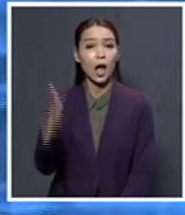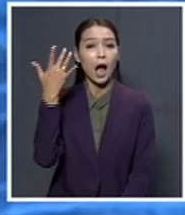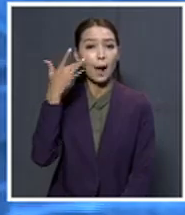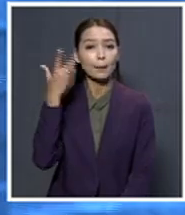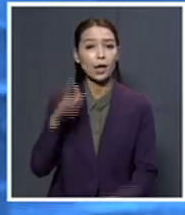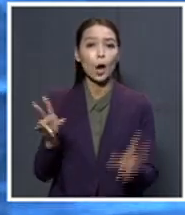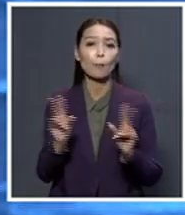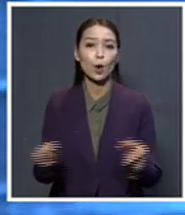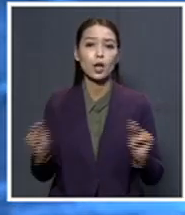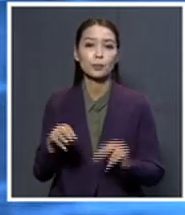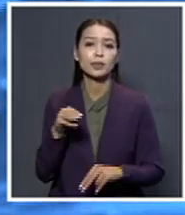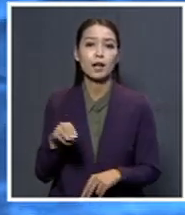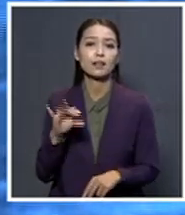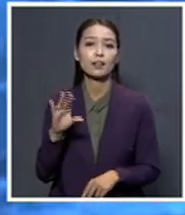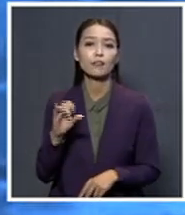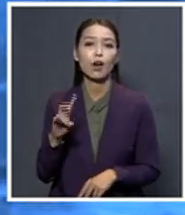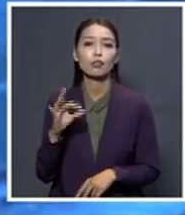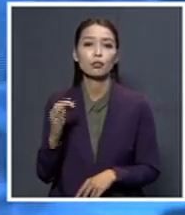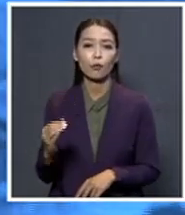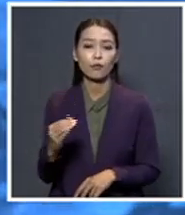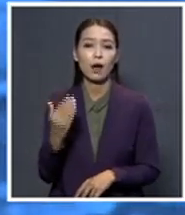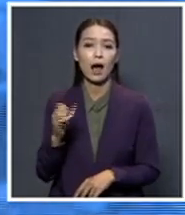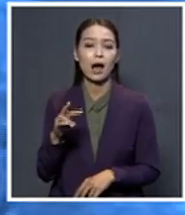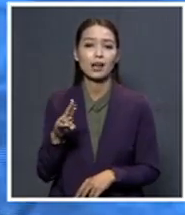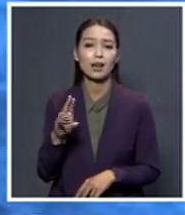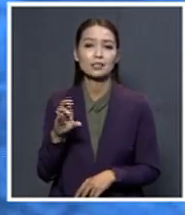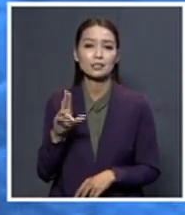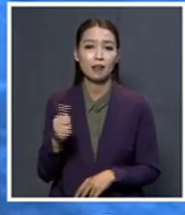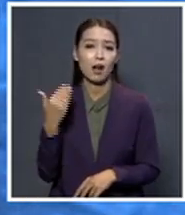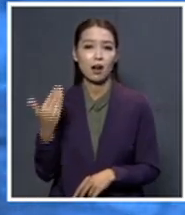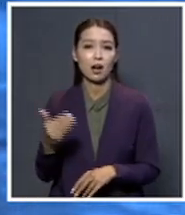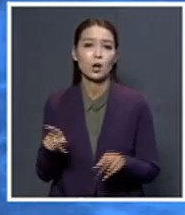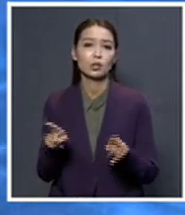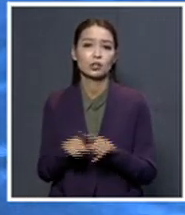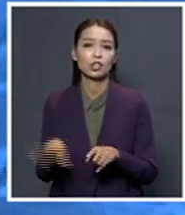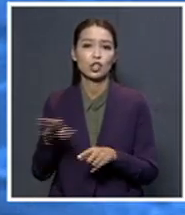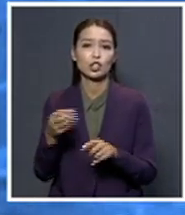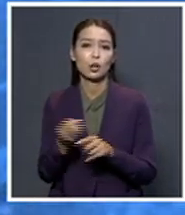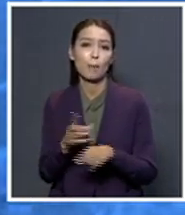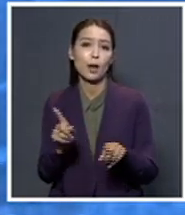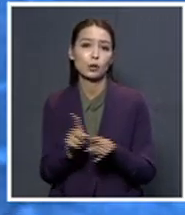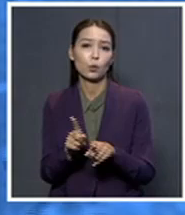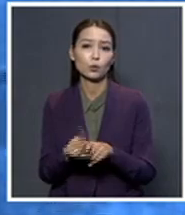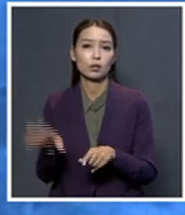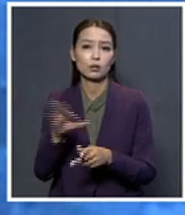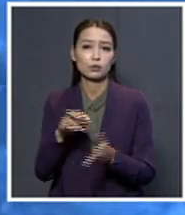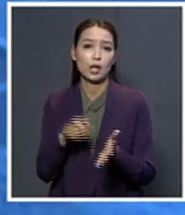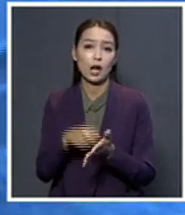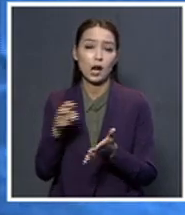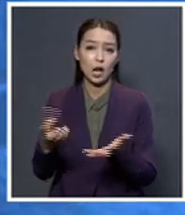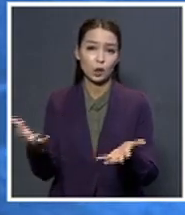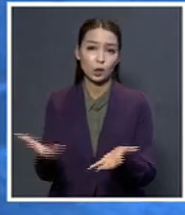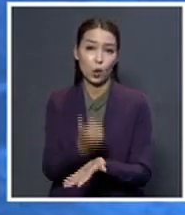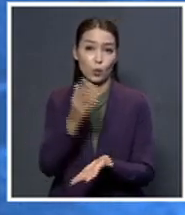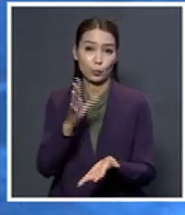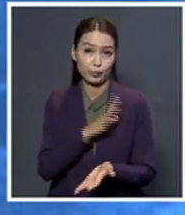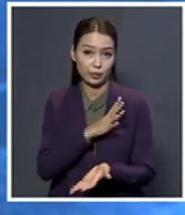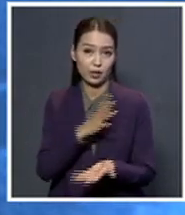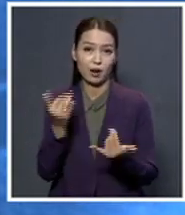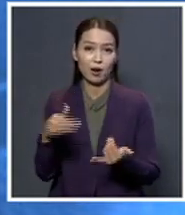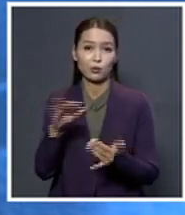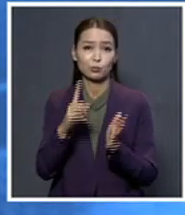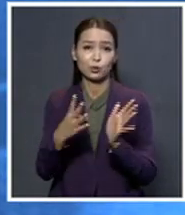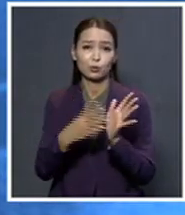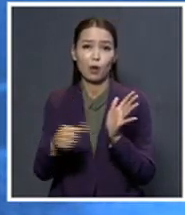Америкалық мұғалім Тайлер Иванов Алясканың батыс жағалауынан шампан шөлмегіне салынған хат тауып алды. Ол